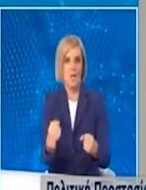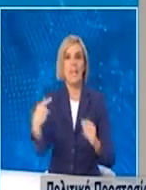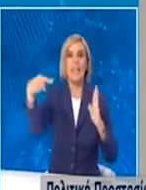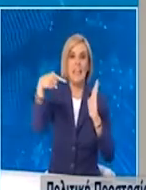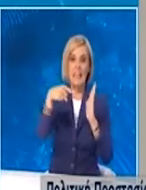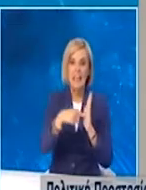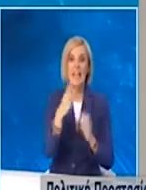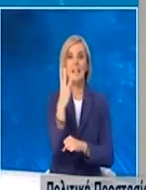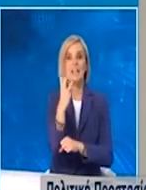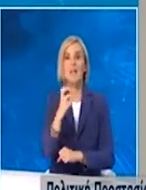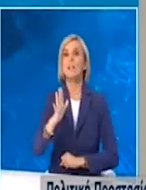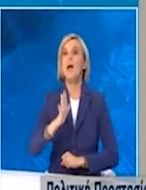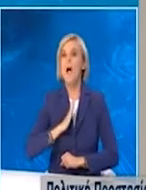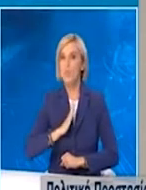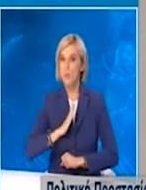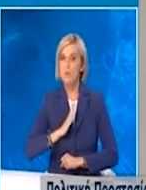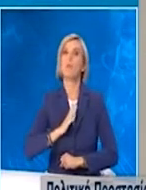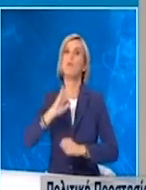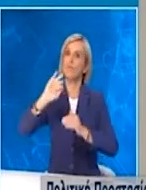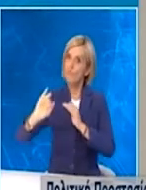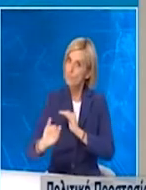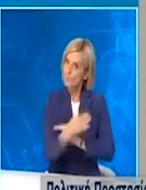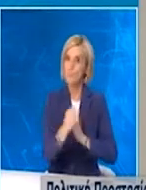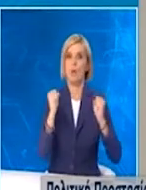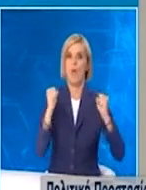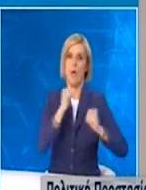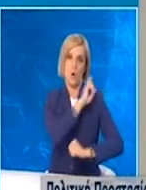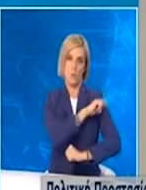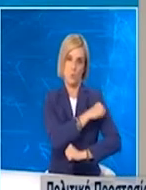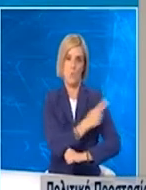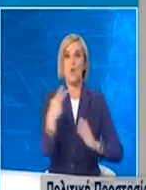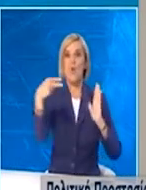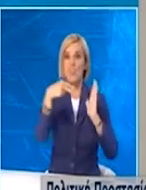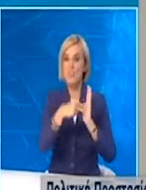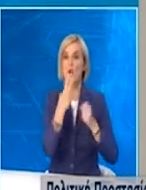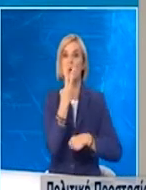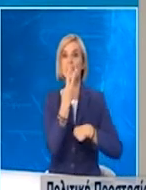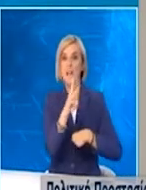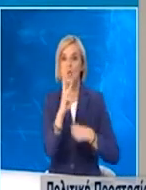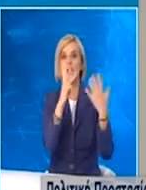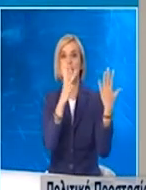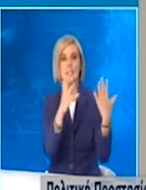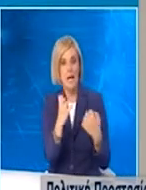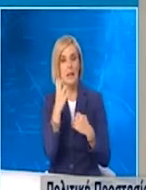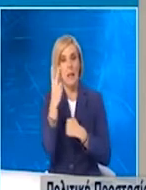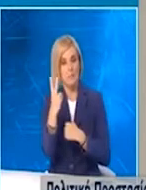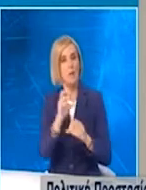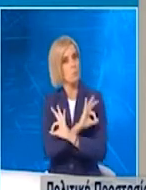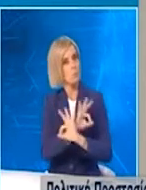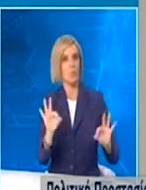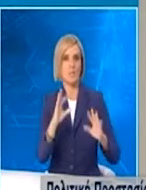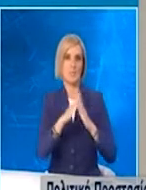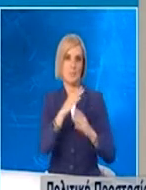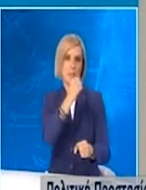1.030 συνάνθρωποι μας έχουν πάρει εξιτήριο από νοσοκομεία, 2.347 έχουν αναρρώσει σπίτι τους και